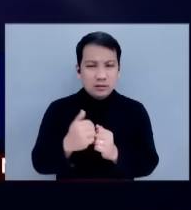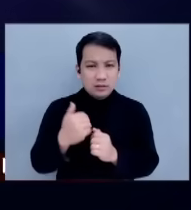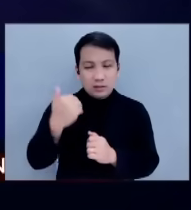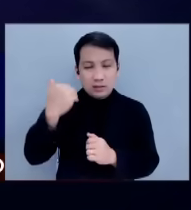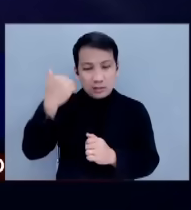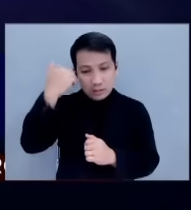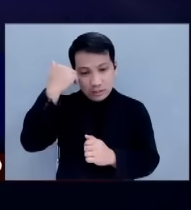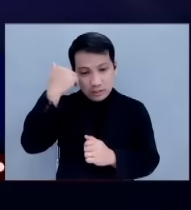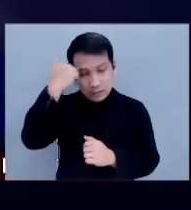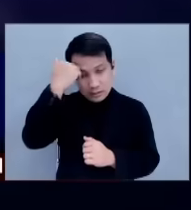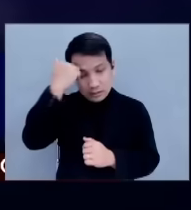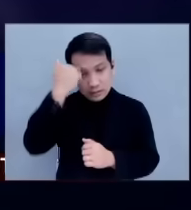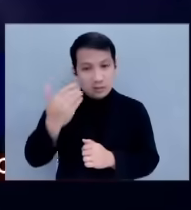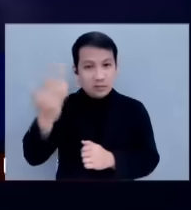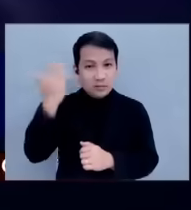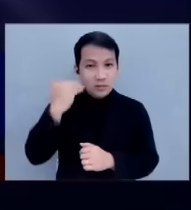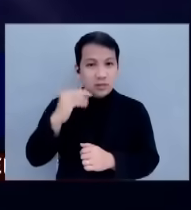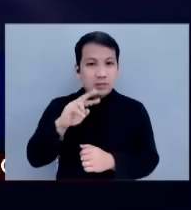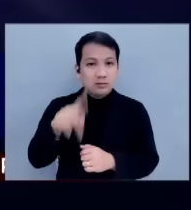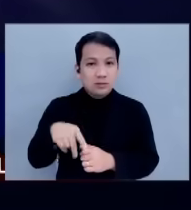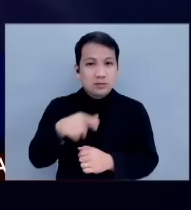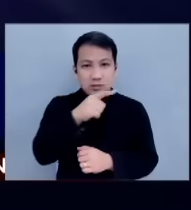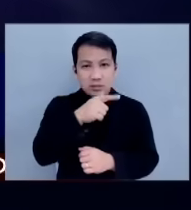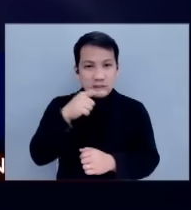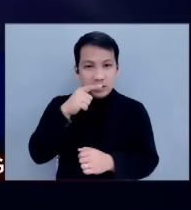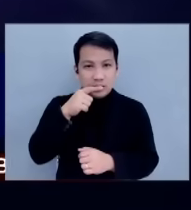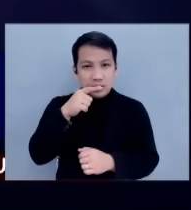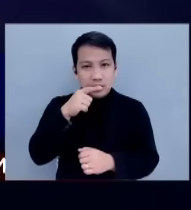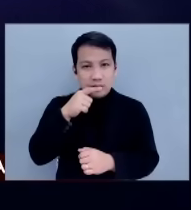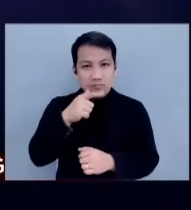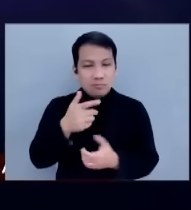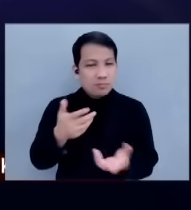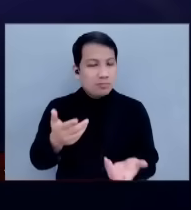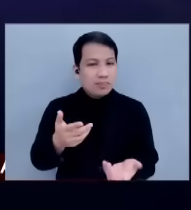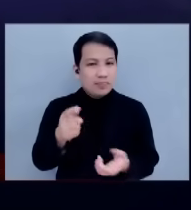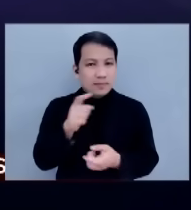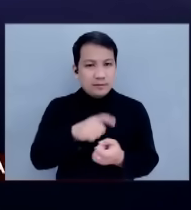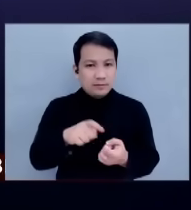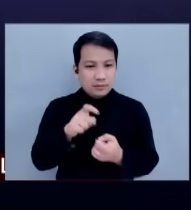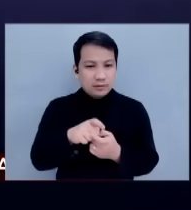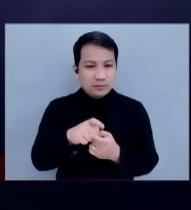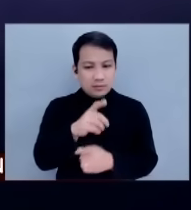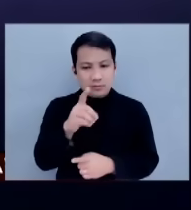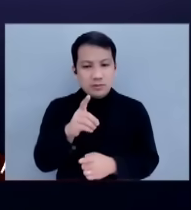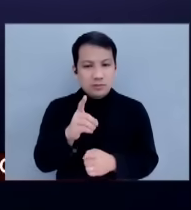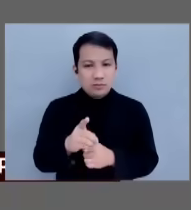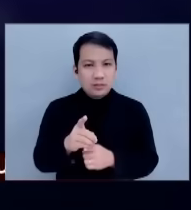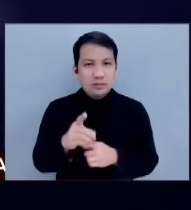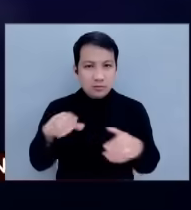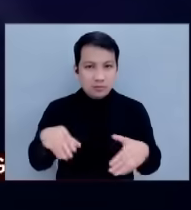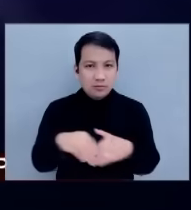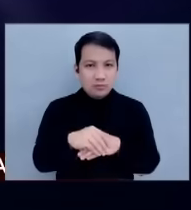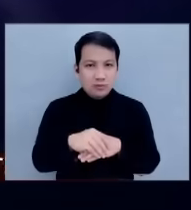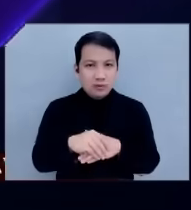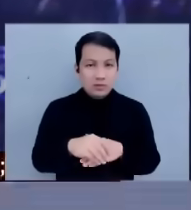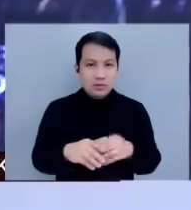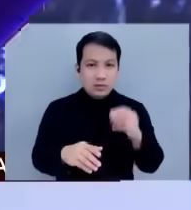si former Vice President Lenny Robredo. Wala pang exact date kung kailan ikakasal sina Robby at Mikey.